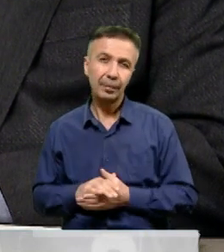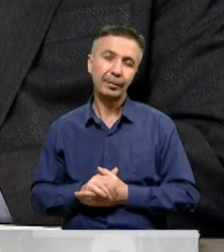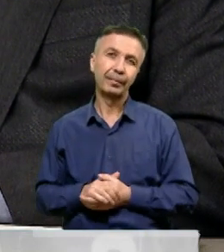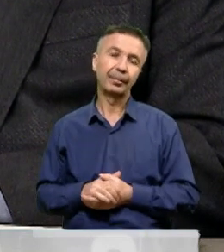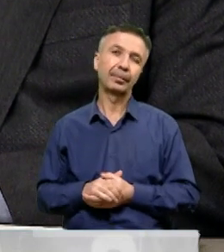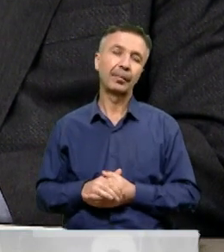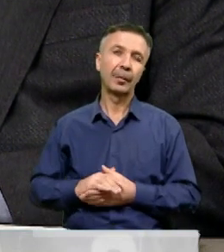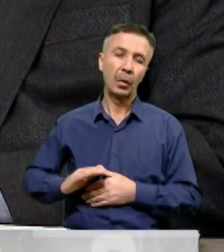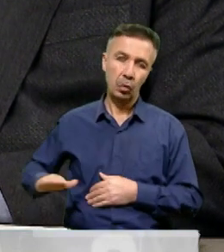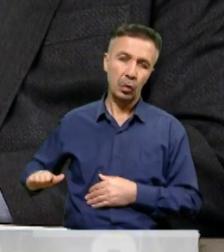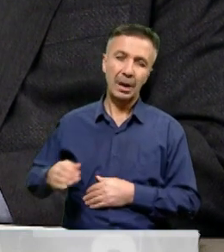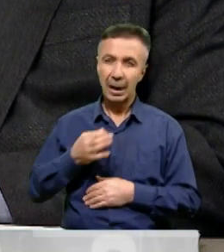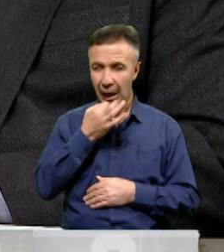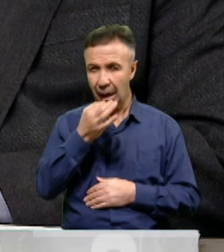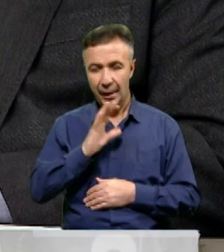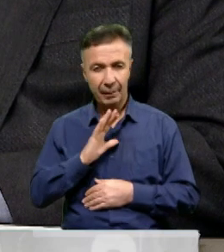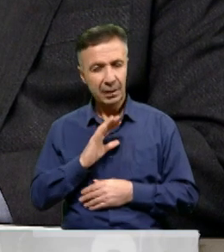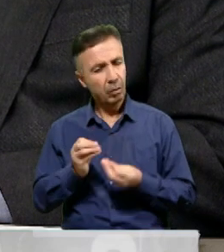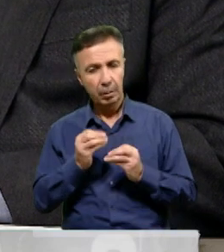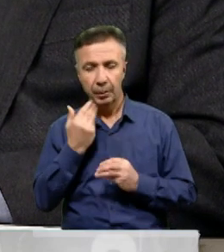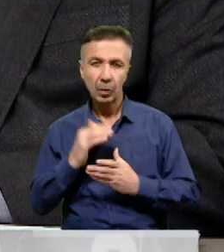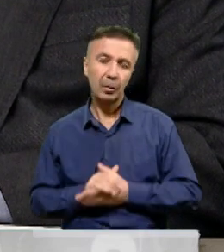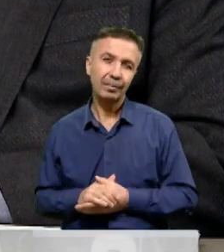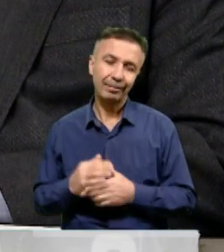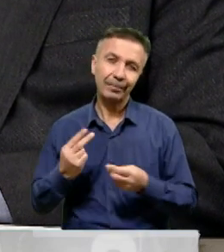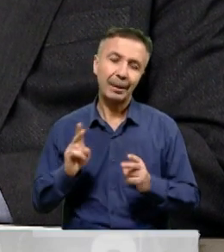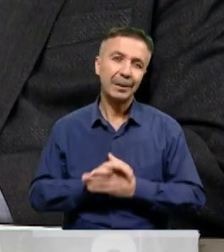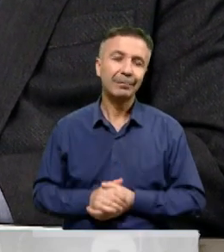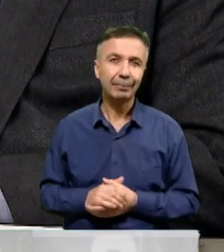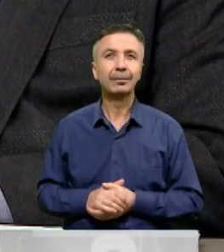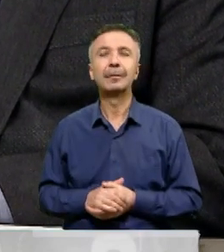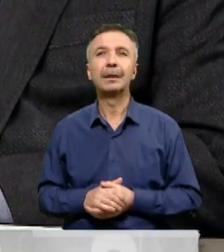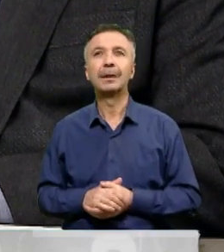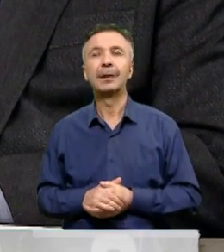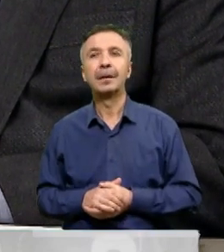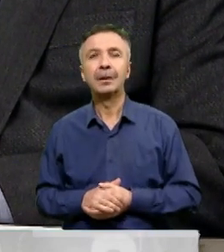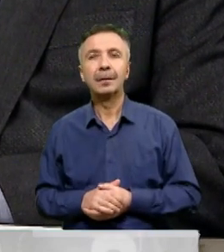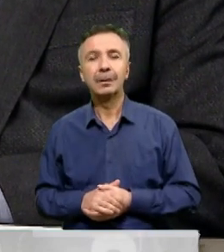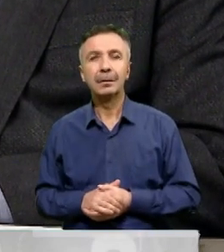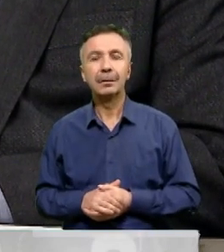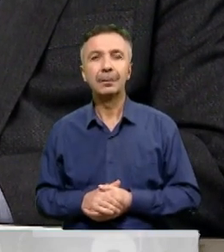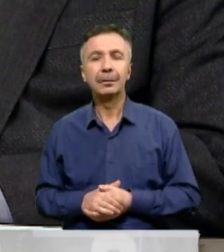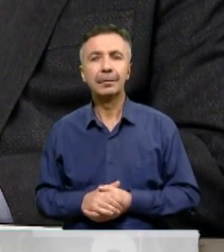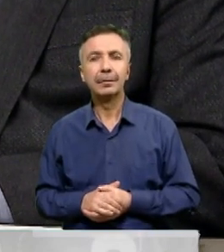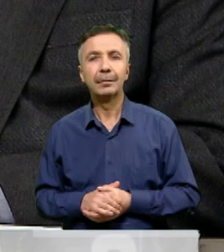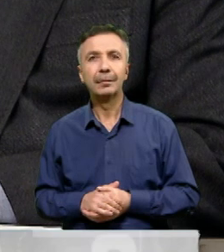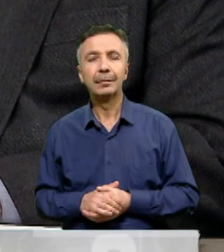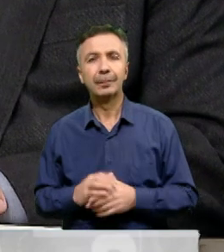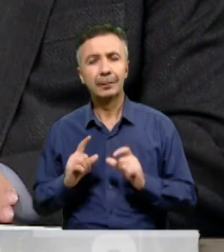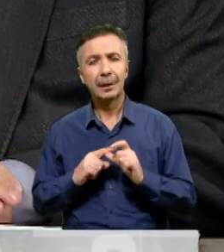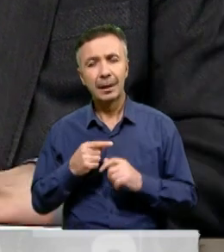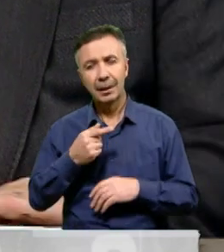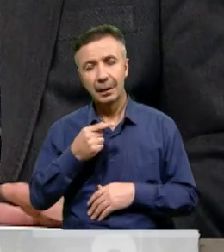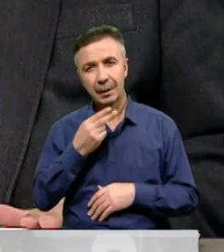yani. Çocuklarının haberi varsa bir sakıncası olmaz diyelim. Eyvallah hocam. Peki. İstanbul'dan bir telefonumuz var. Saniye Hanım.